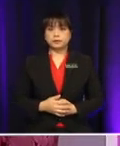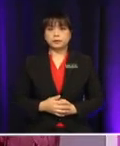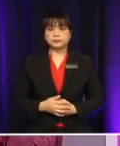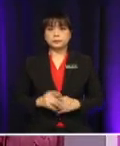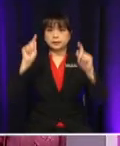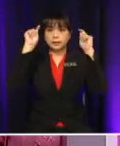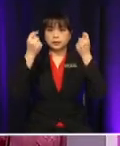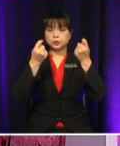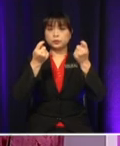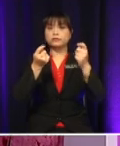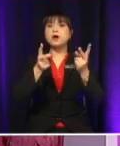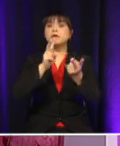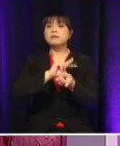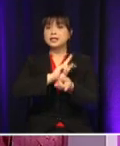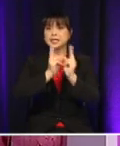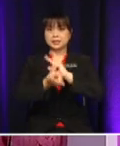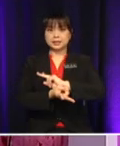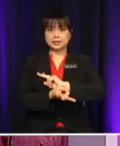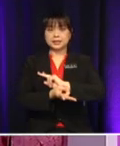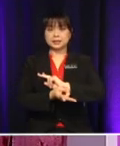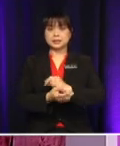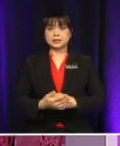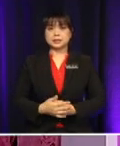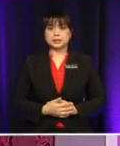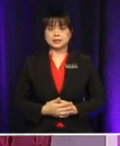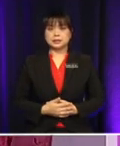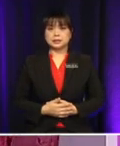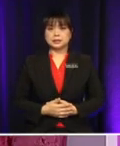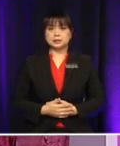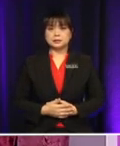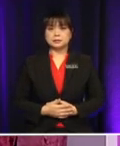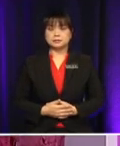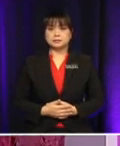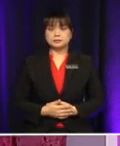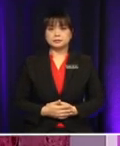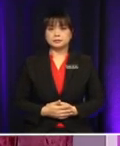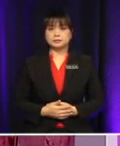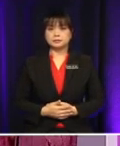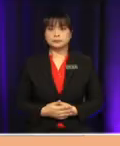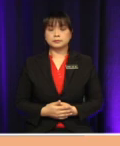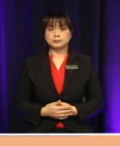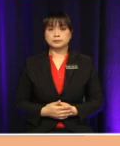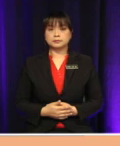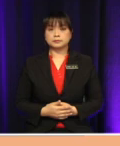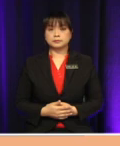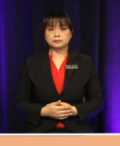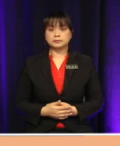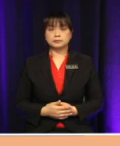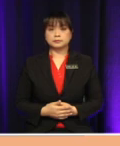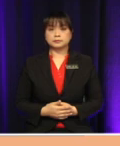mariasi yang terakhir nah Bukan dia ada satu lagi kita ada 13 bab di dalam tingkatan 5 ini adalah bab yang kedua